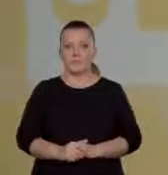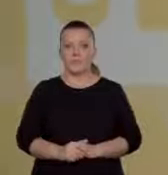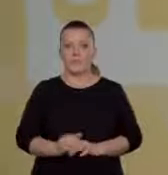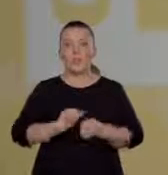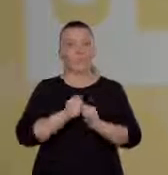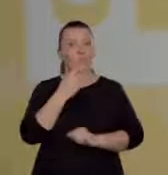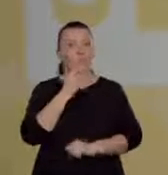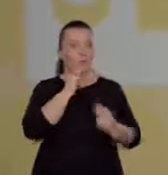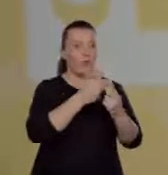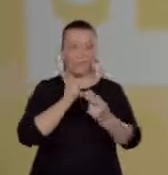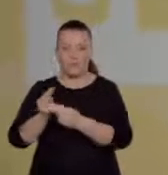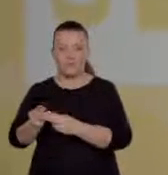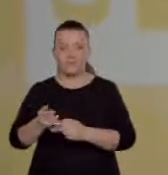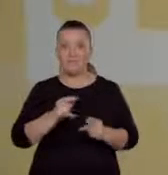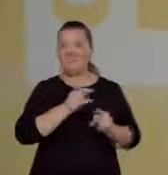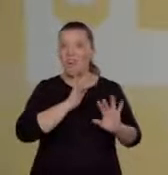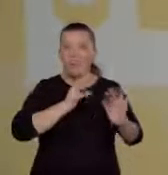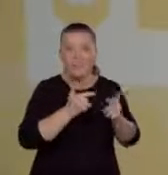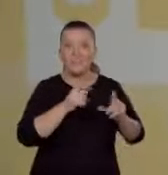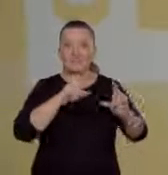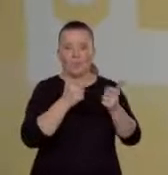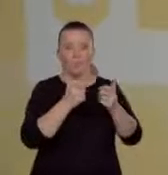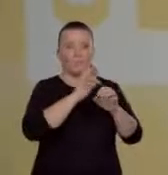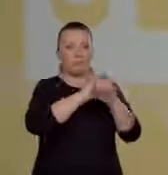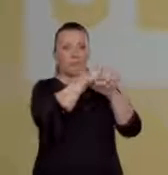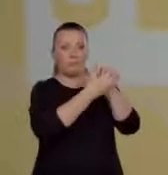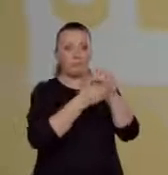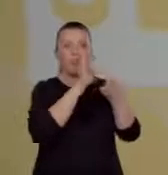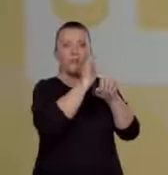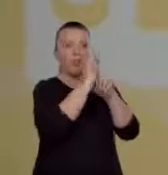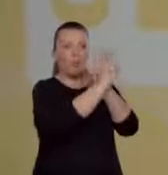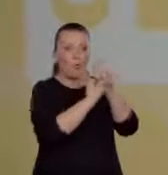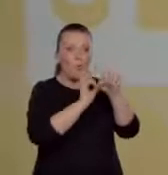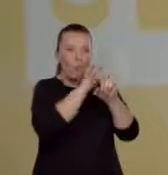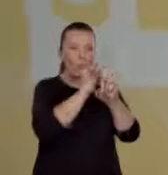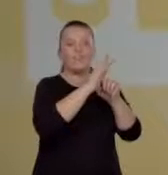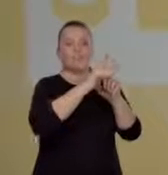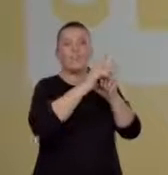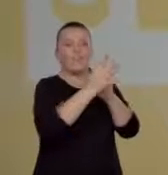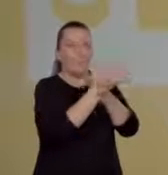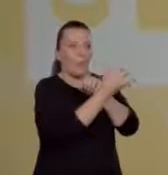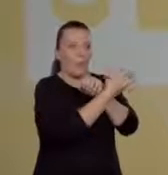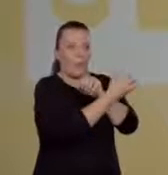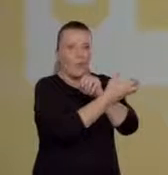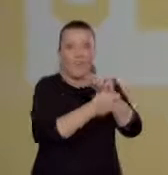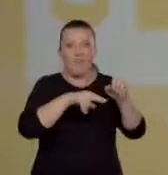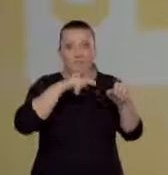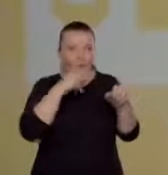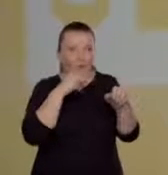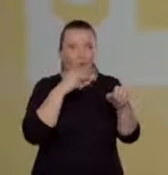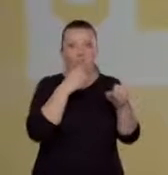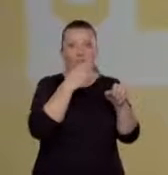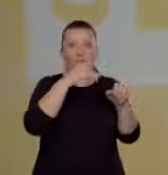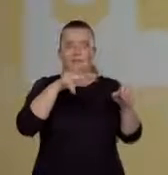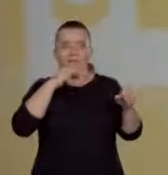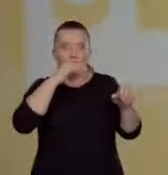Najprostsza odpowiedź odnosi się do tego, że każda z komórek paszydełkowców ma kontakt z wodą, w której jest rozpuszczony tlen, a więc